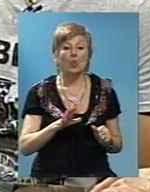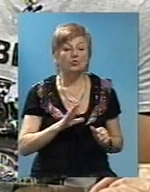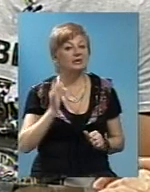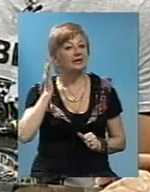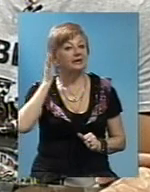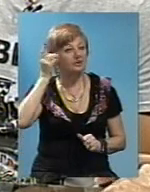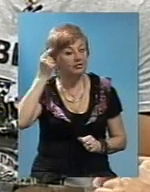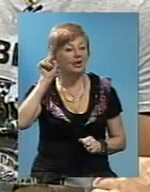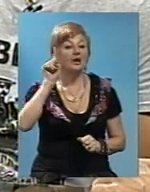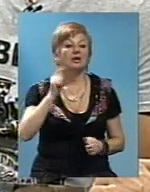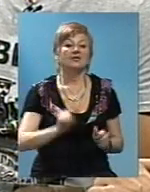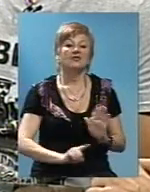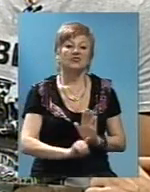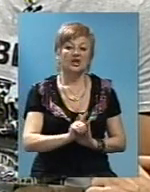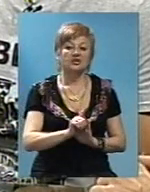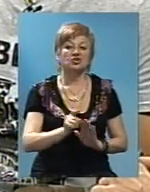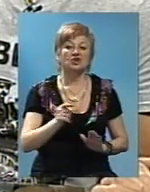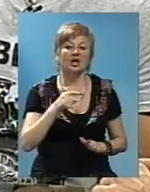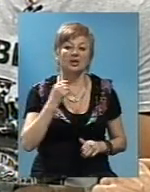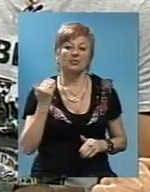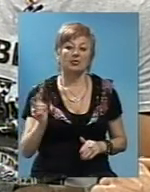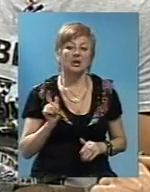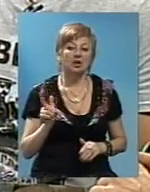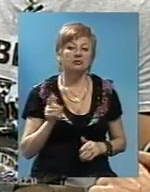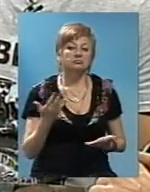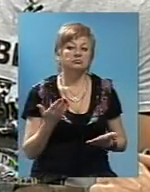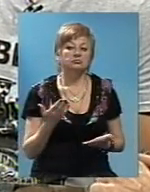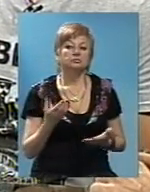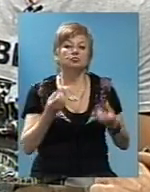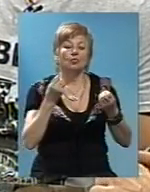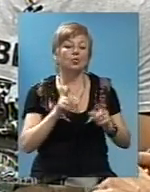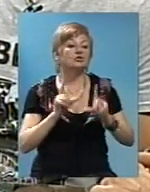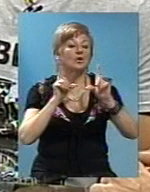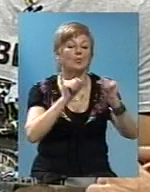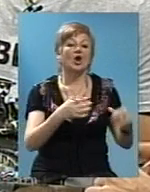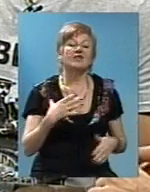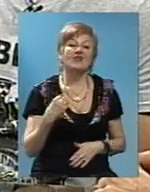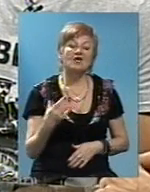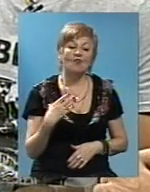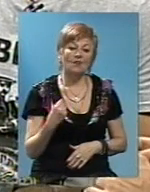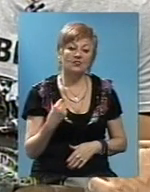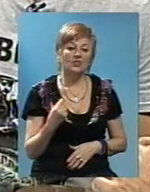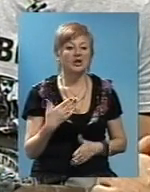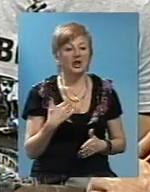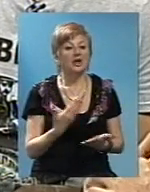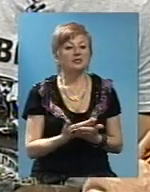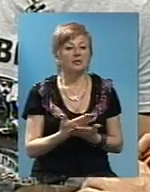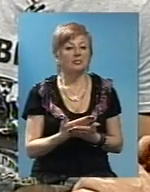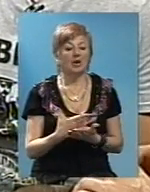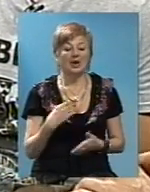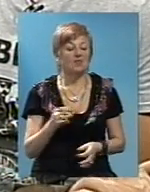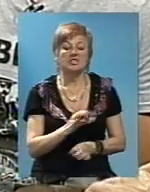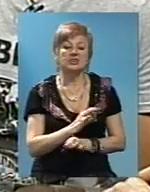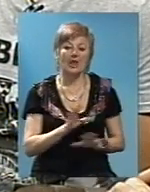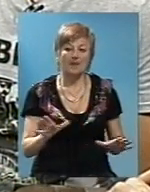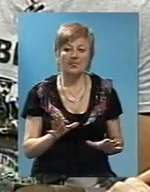ідеї. Тобто, спочатку, як сказав Микола, ми вирішили просто поїхати до Львова, бо я, наприклад, у Львові не був.